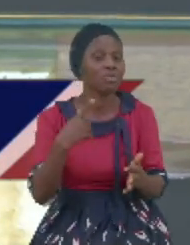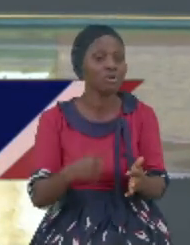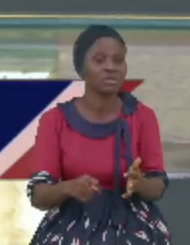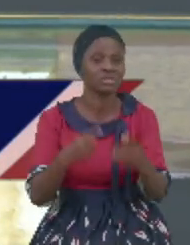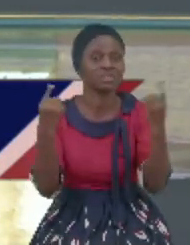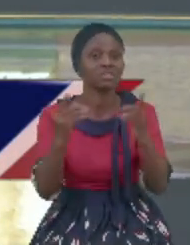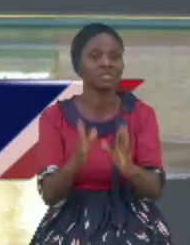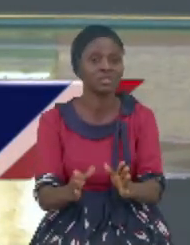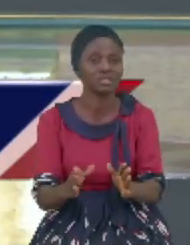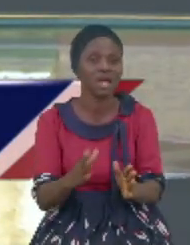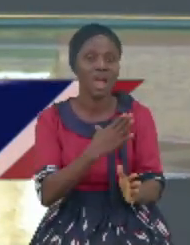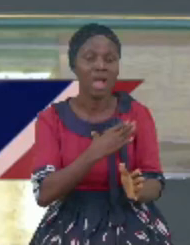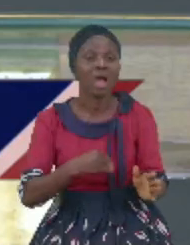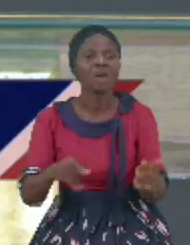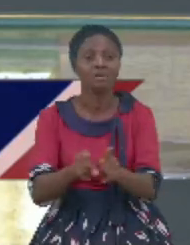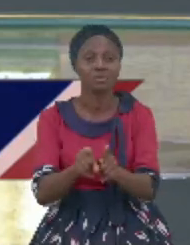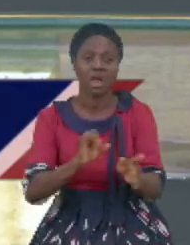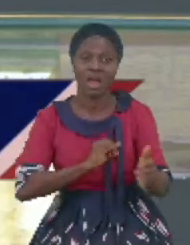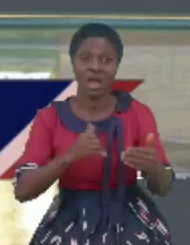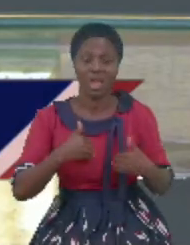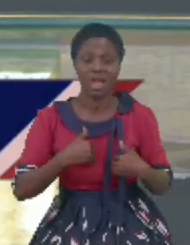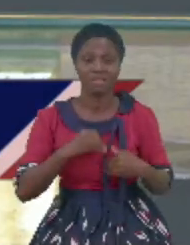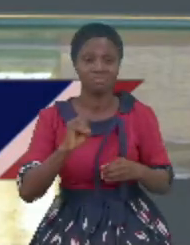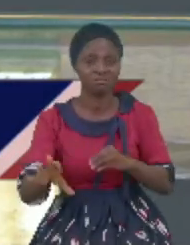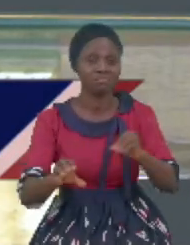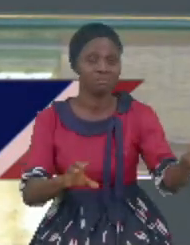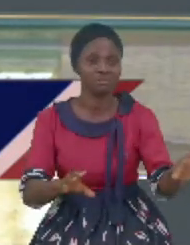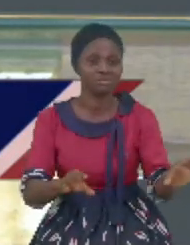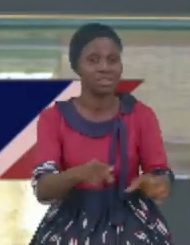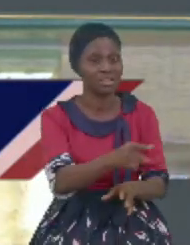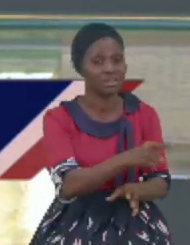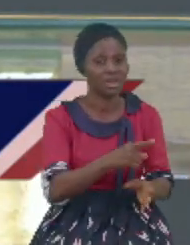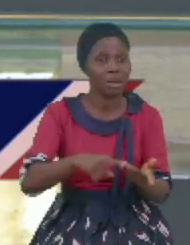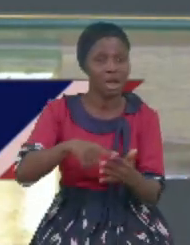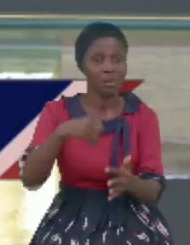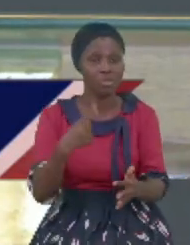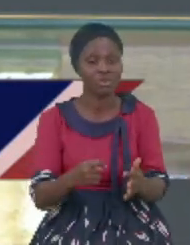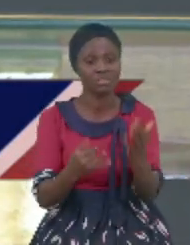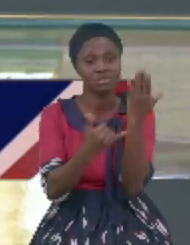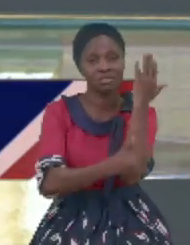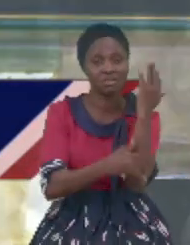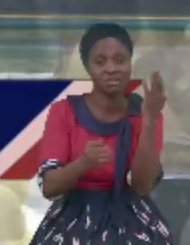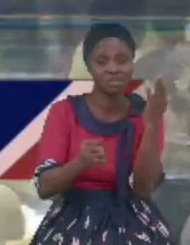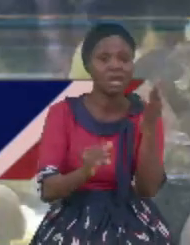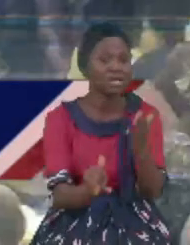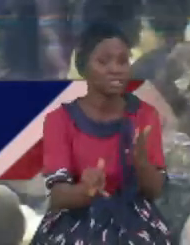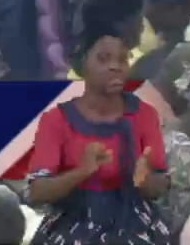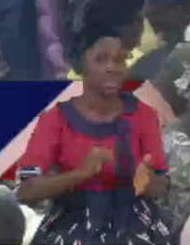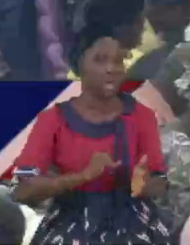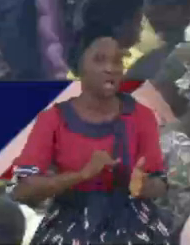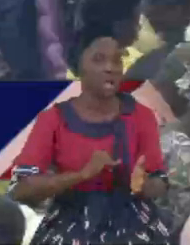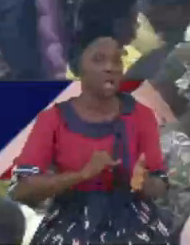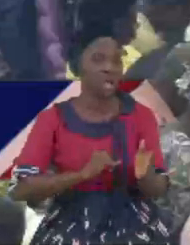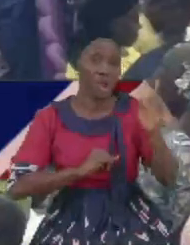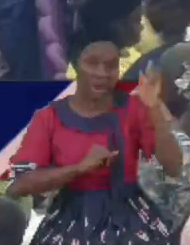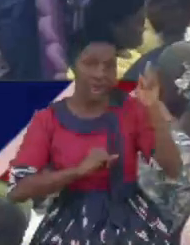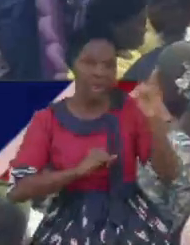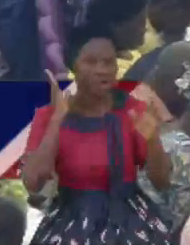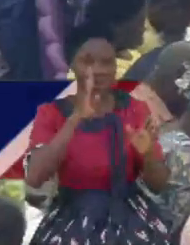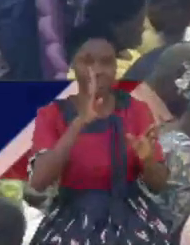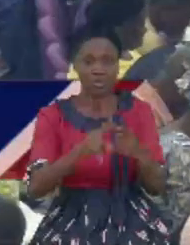nations, si je les ai dispersés en divers pays, je serai pour eux quelque temps